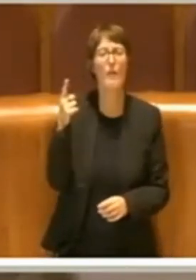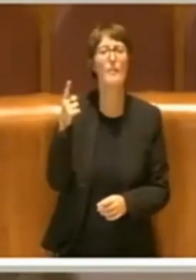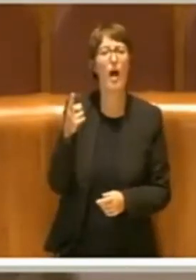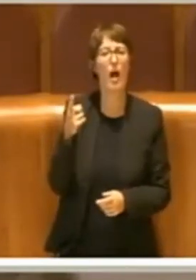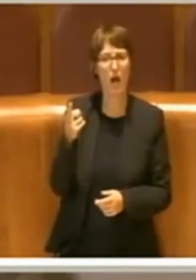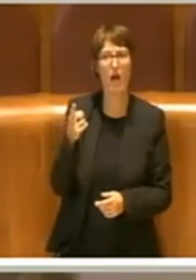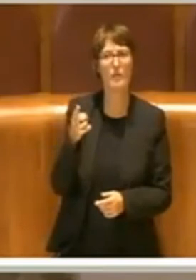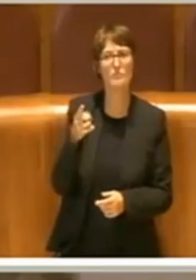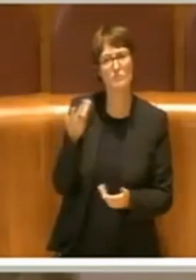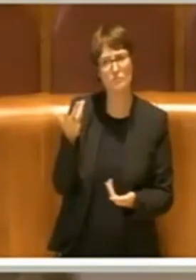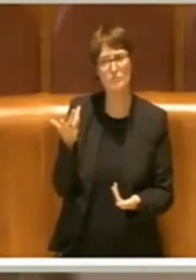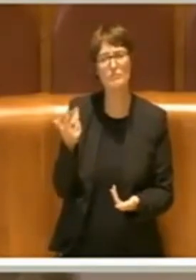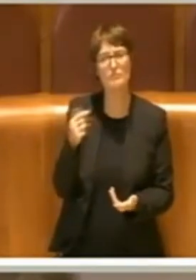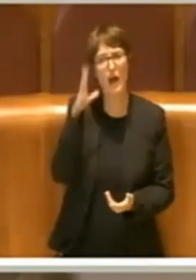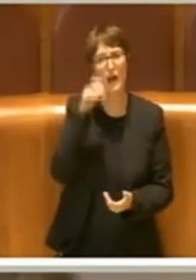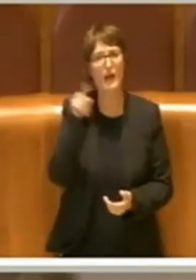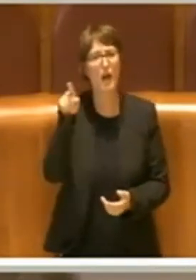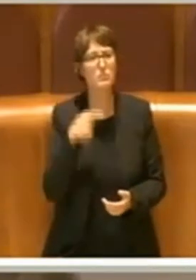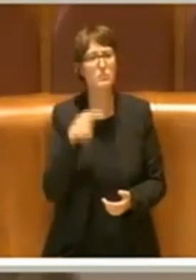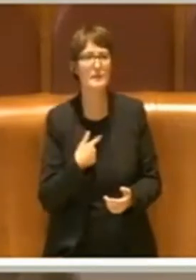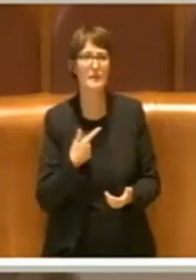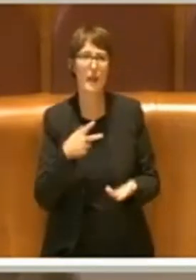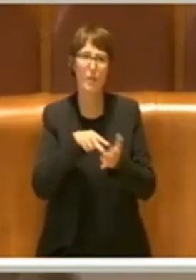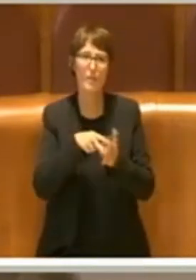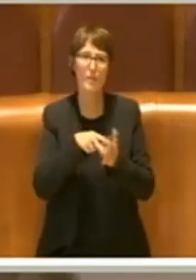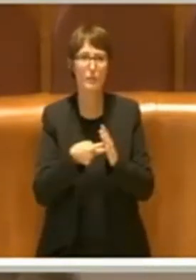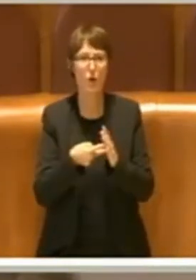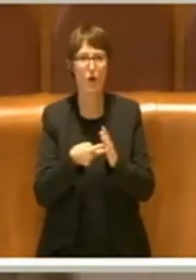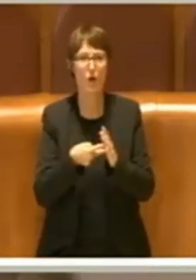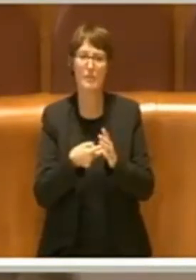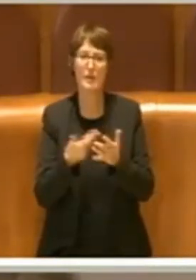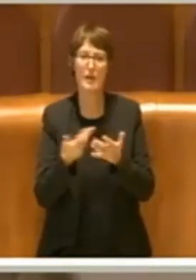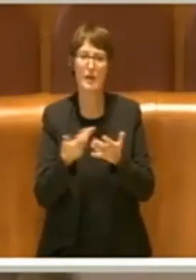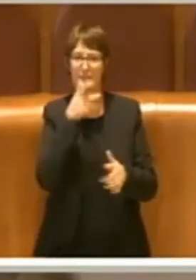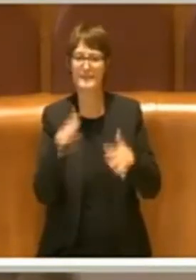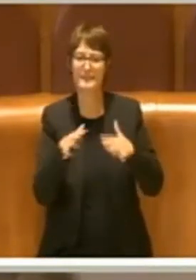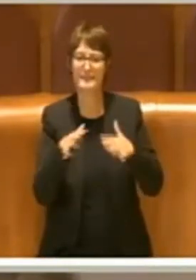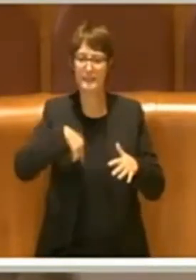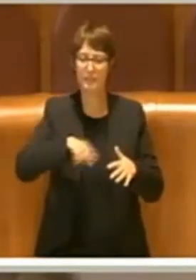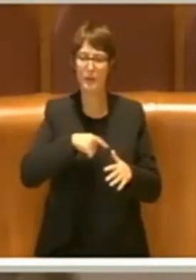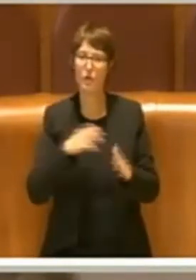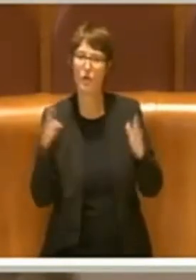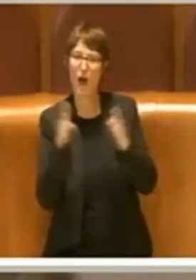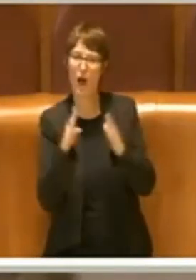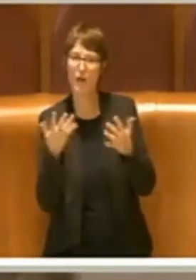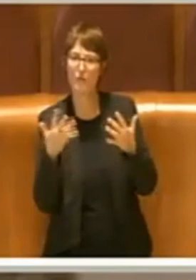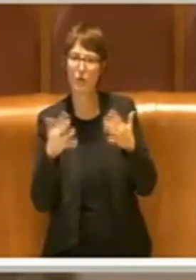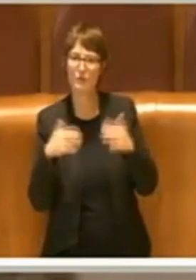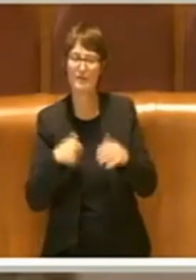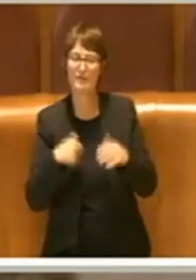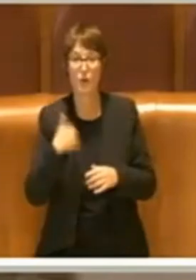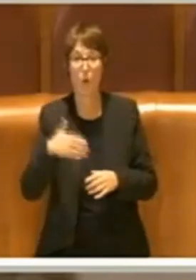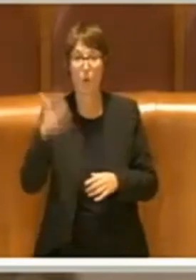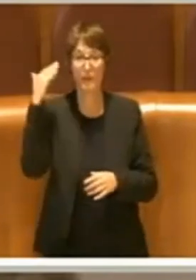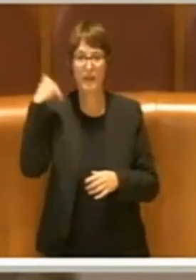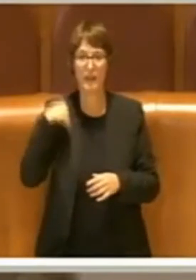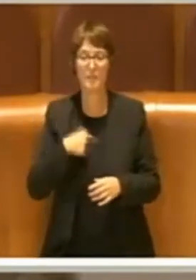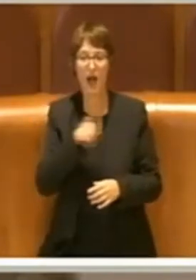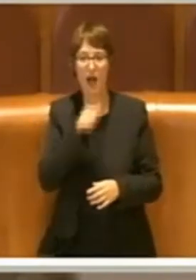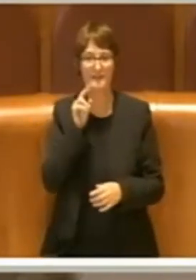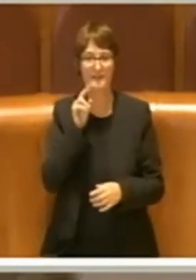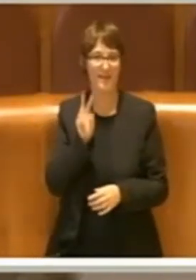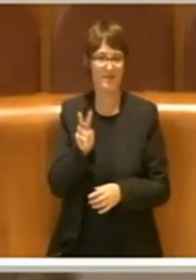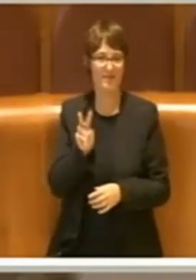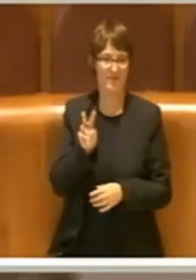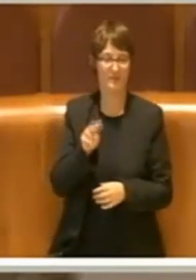problemi simili a quelli nostri, semplicemente con qualche decennio di anticipo. Perché